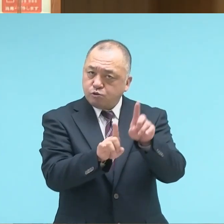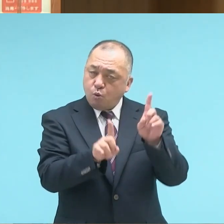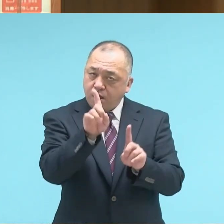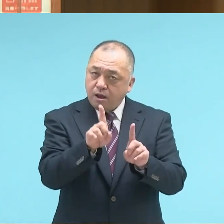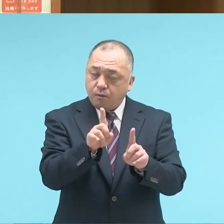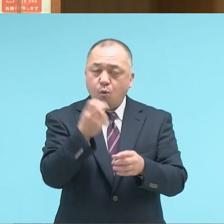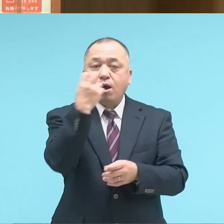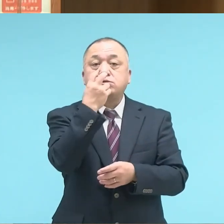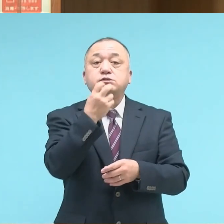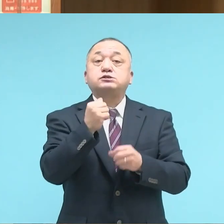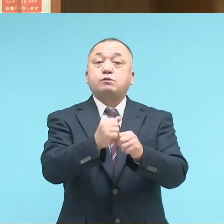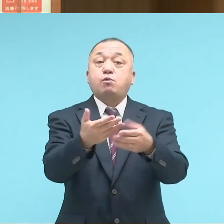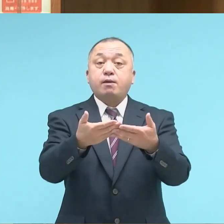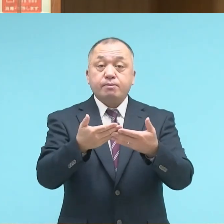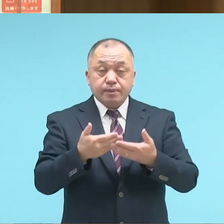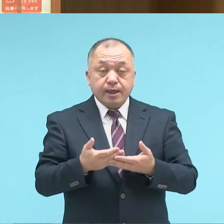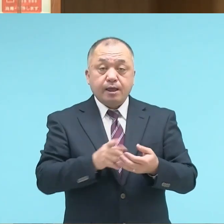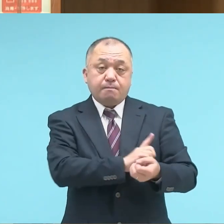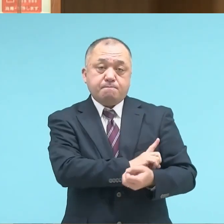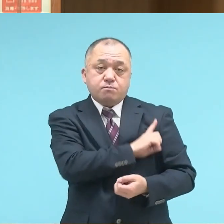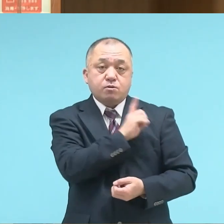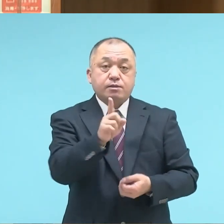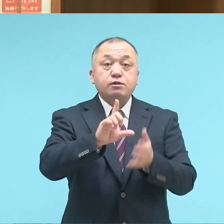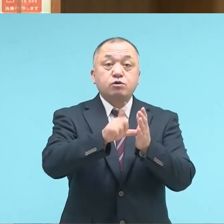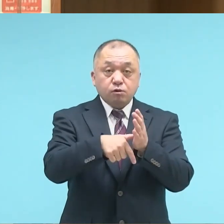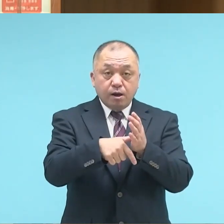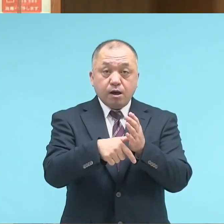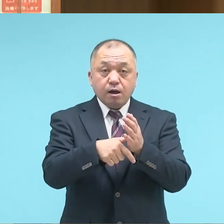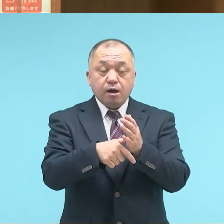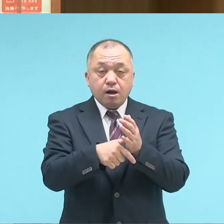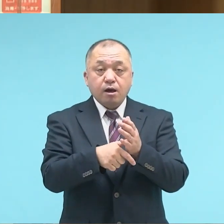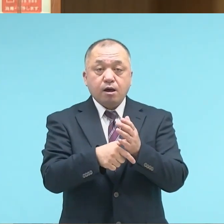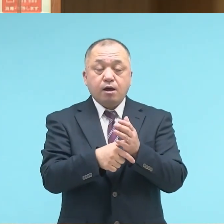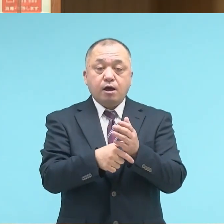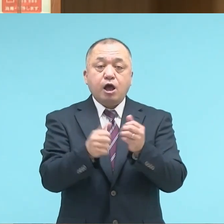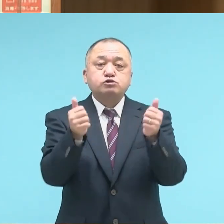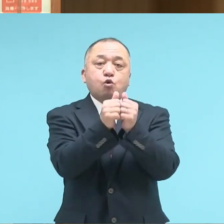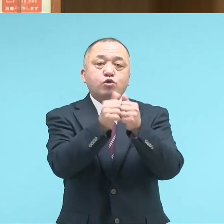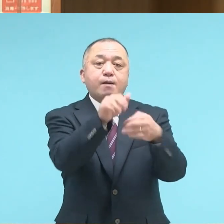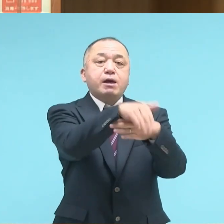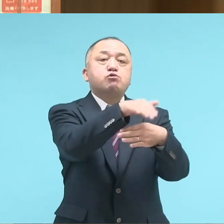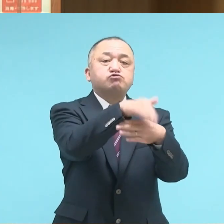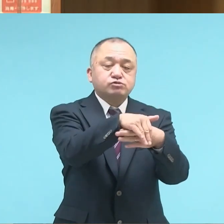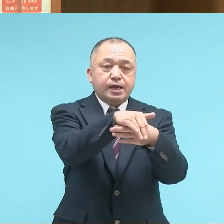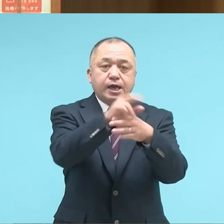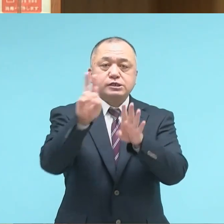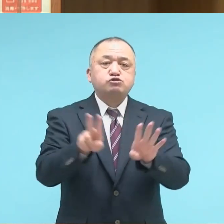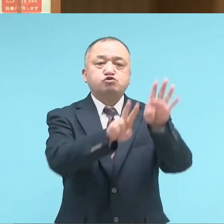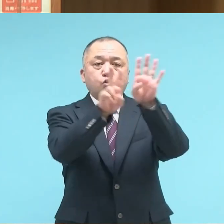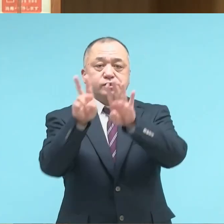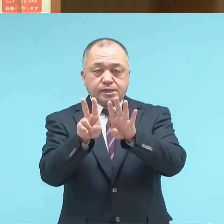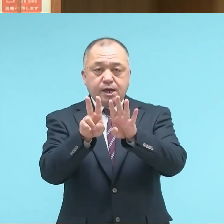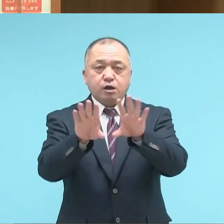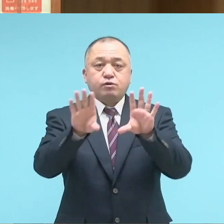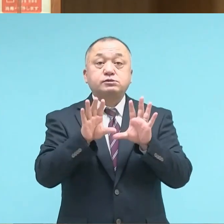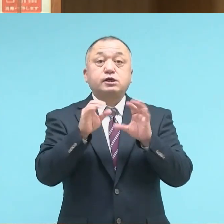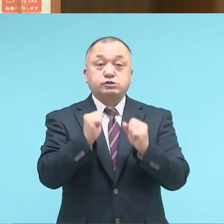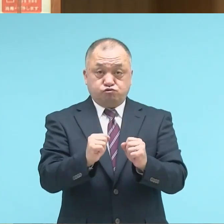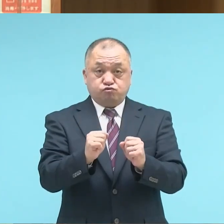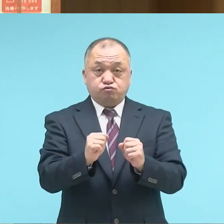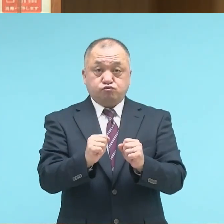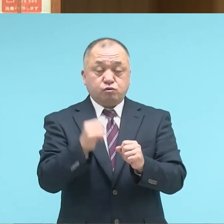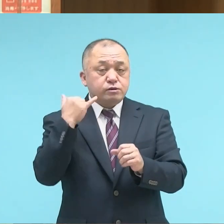そして発熱などが出た場合は24時間電話受付もしてますので、そこに電話をしていただいて、そして